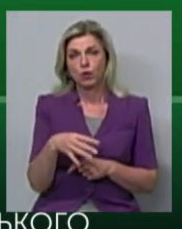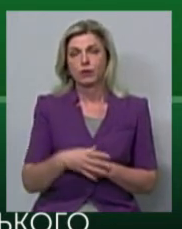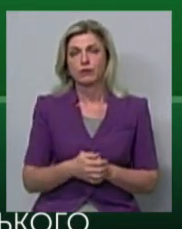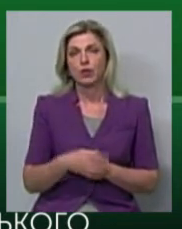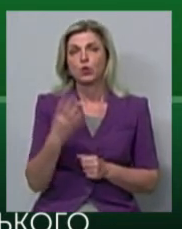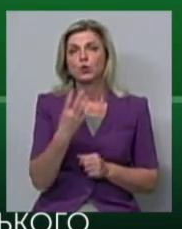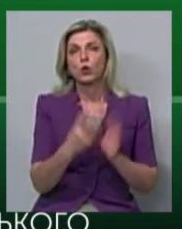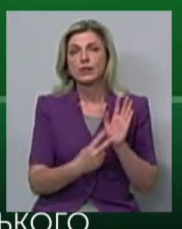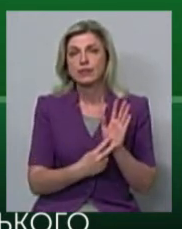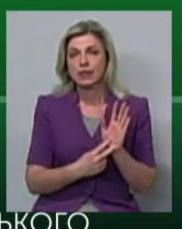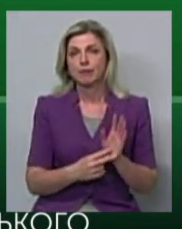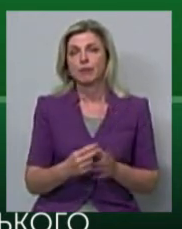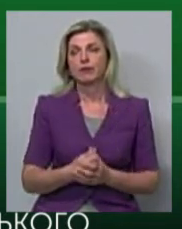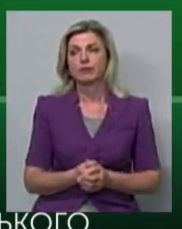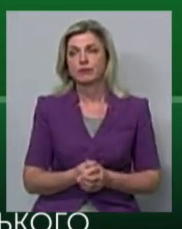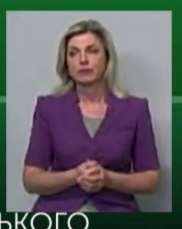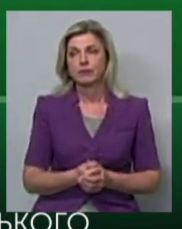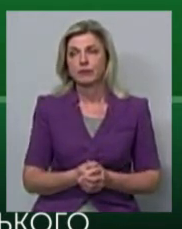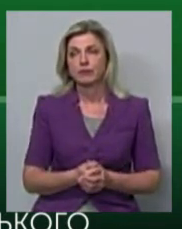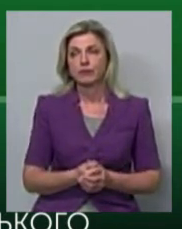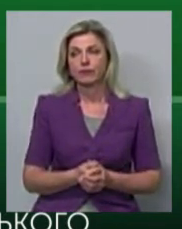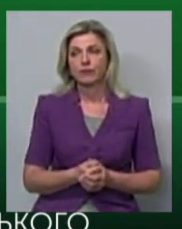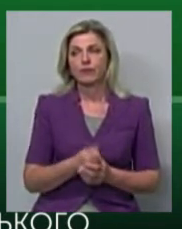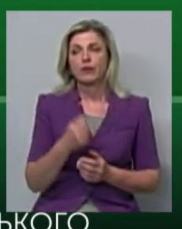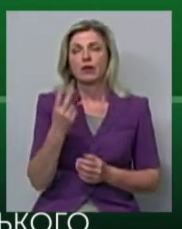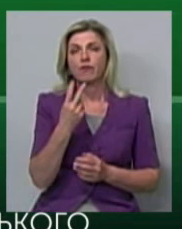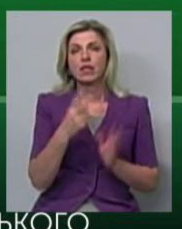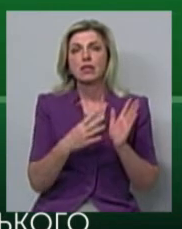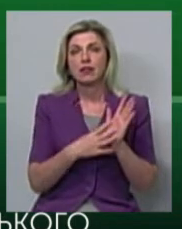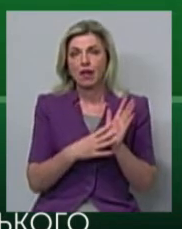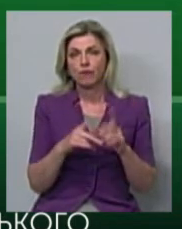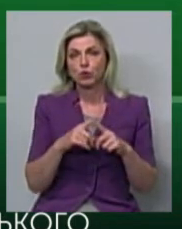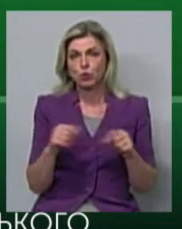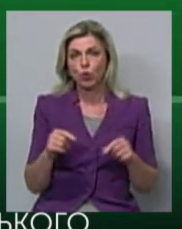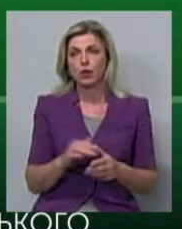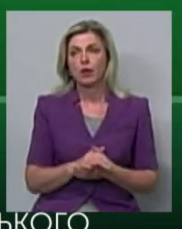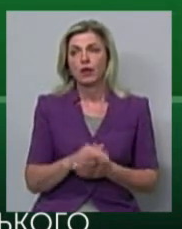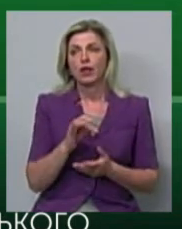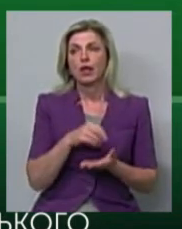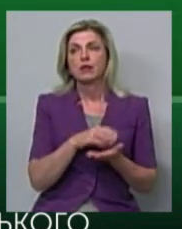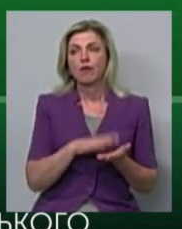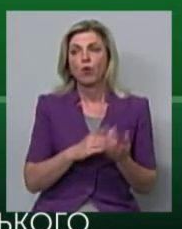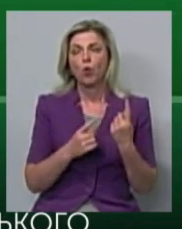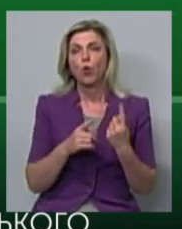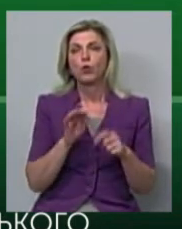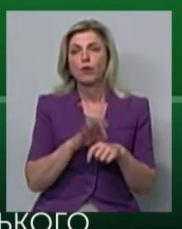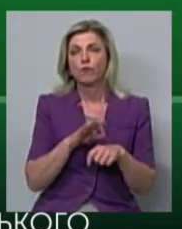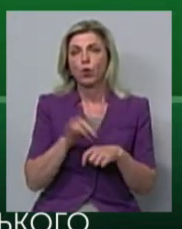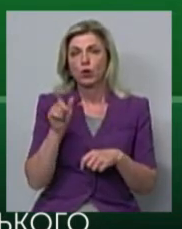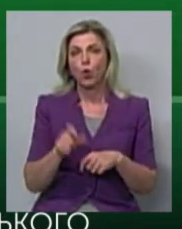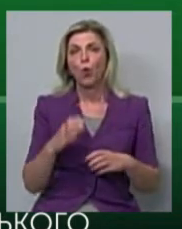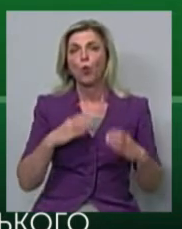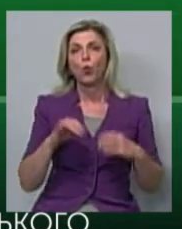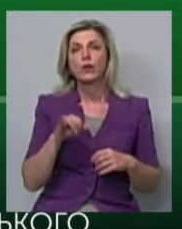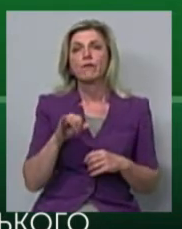40, 47. Подався ще один хворий у школі 29. І зареєстровано одного хворого у університеті